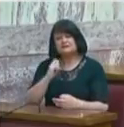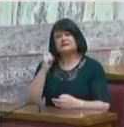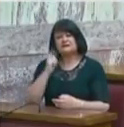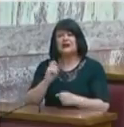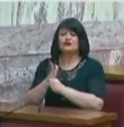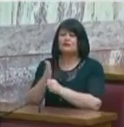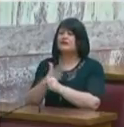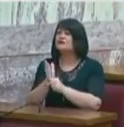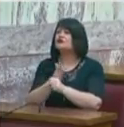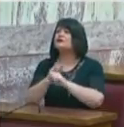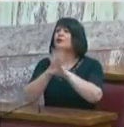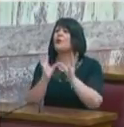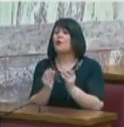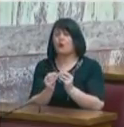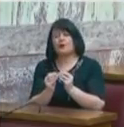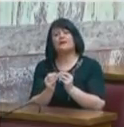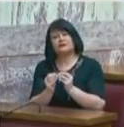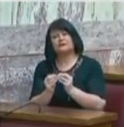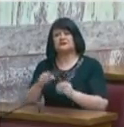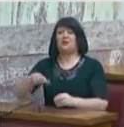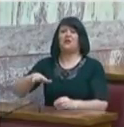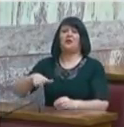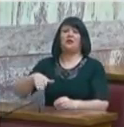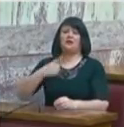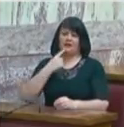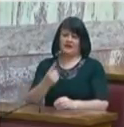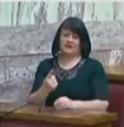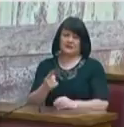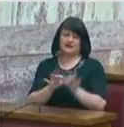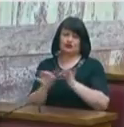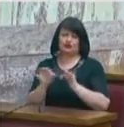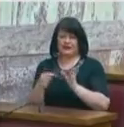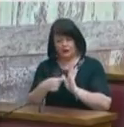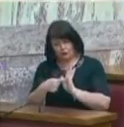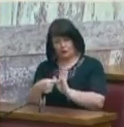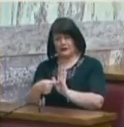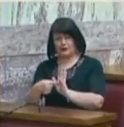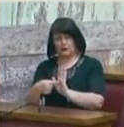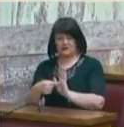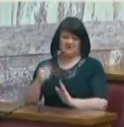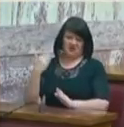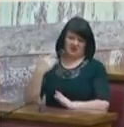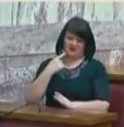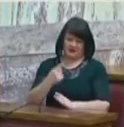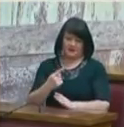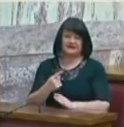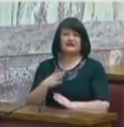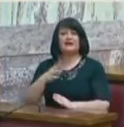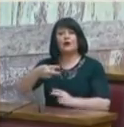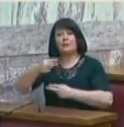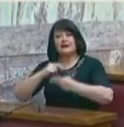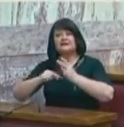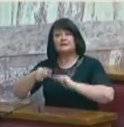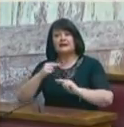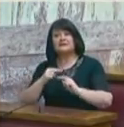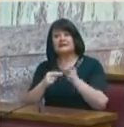καταστροφολογικά και θα απαξιώσετε όσο μπορείτε το σχέδιο το οποίο παρουσιάσαμε. Θέλω όμως να δώσετε συγκεκριμένες απαντήσεις σε